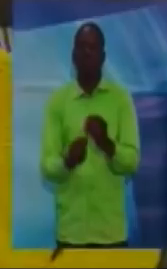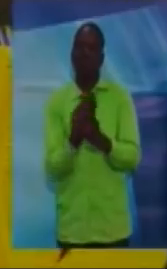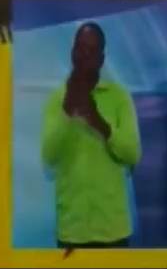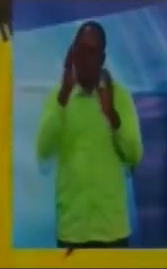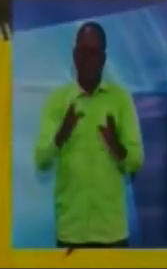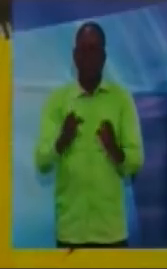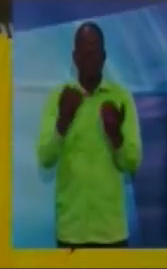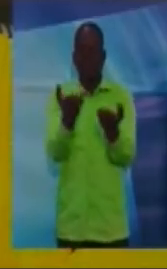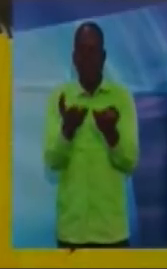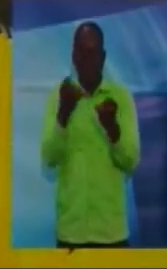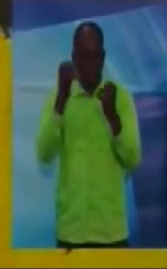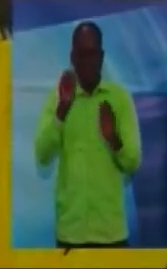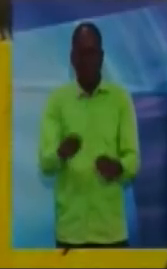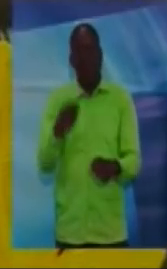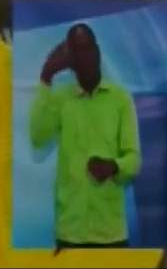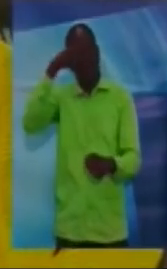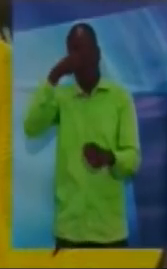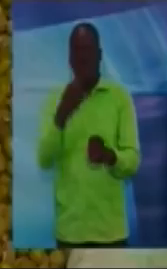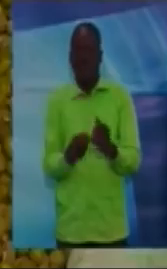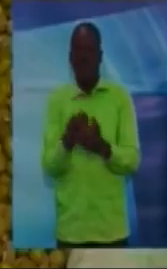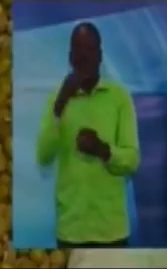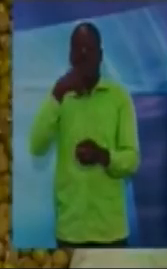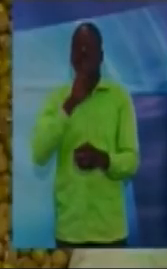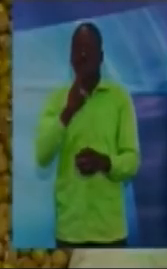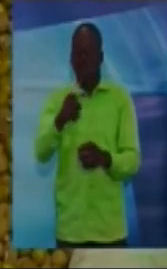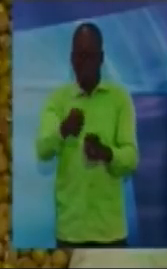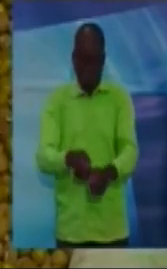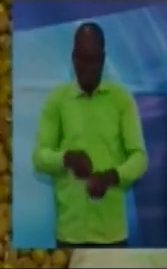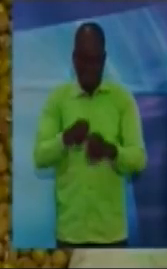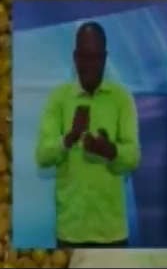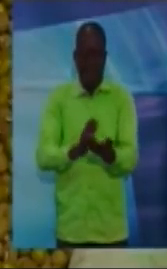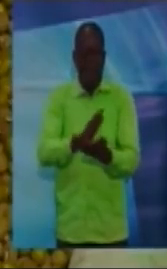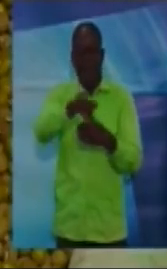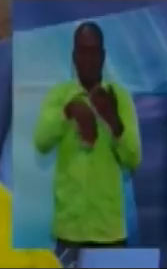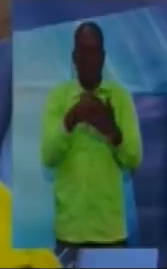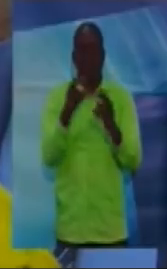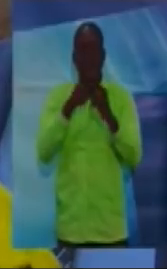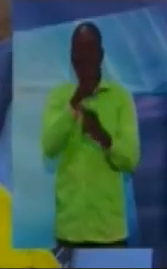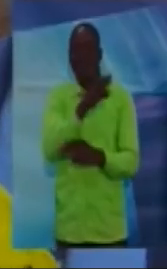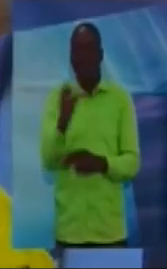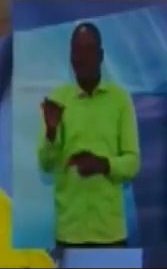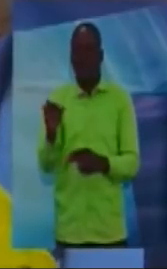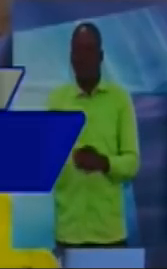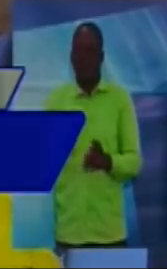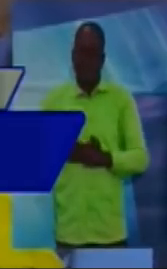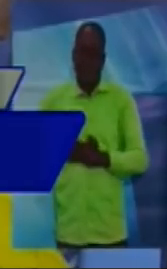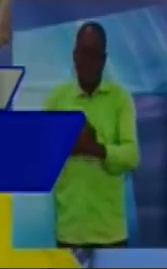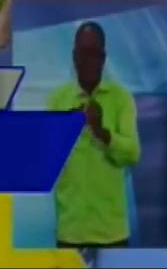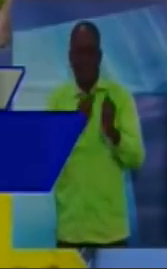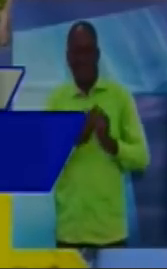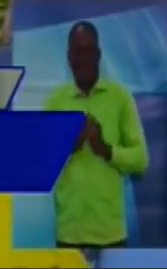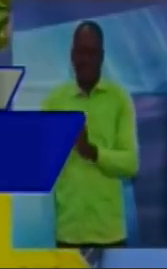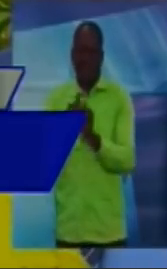veut désormais que cette légumineuse soit cultivée partout au Burkina Faso. C'est d'accompagner